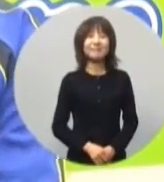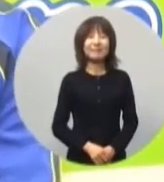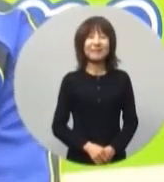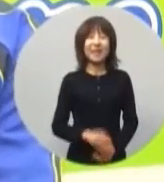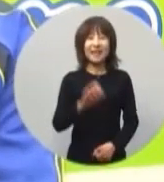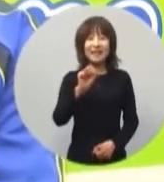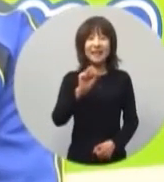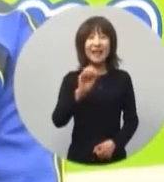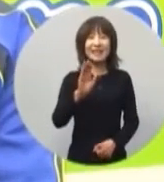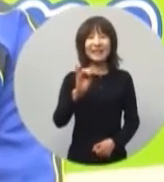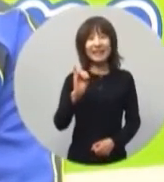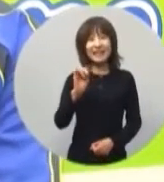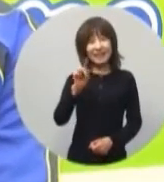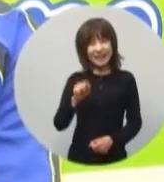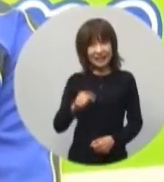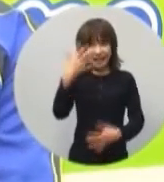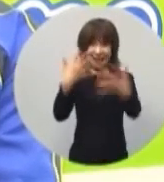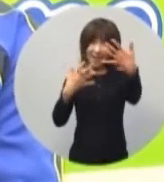サティに行って映画すかね、